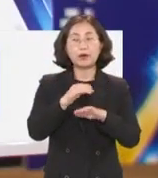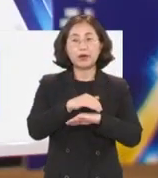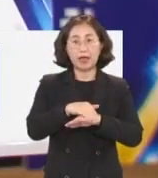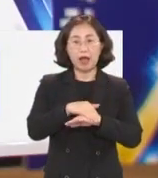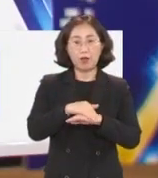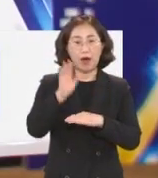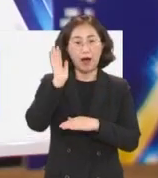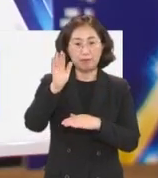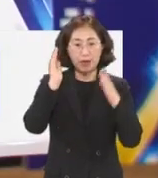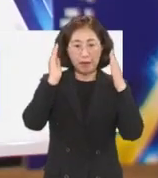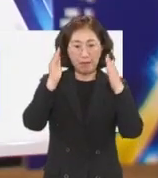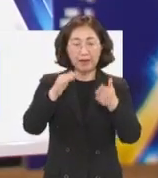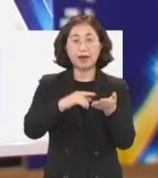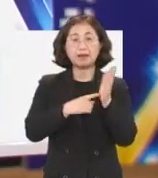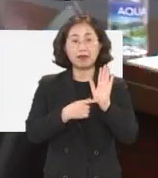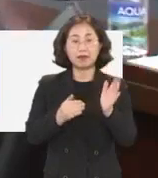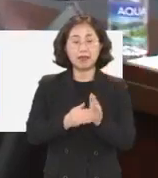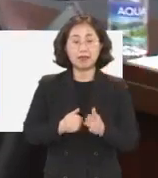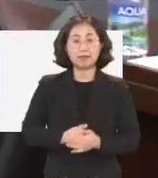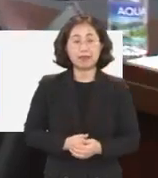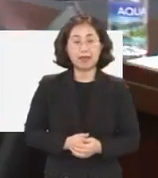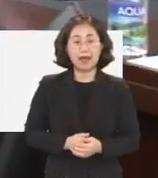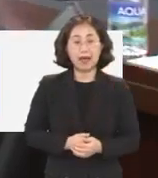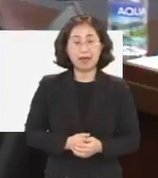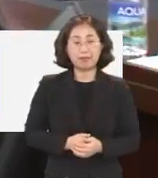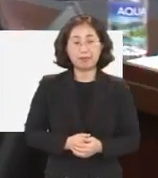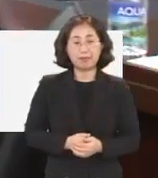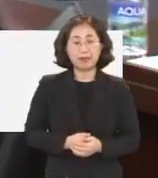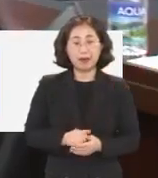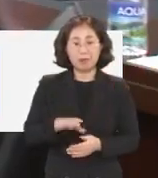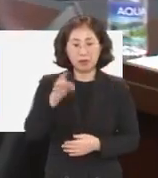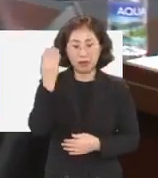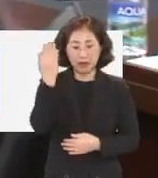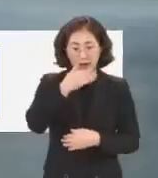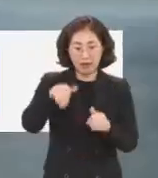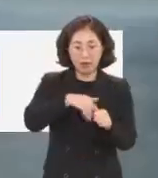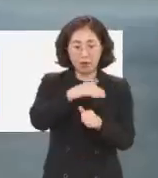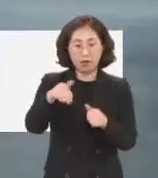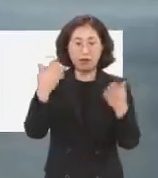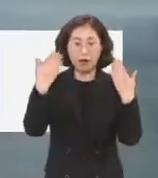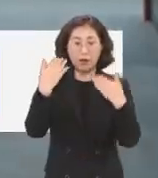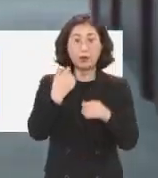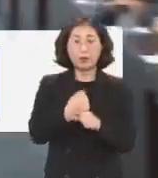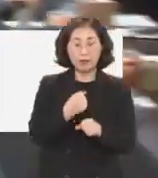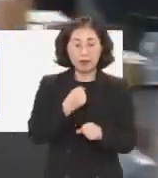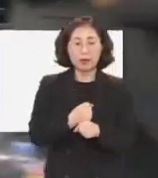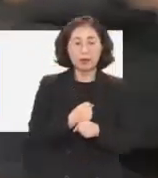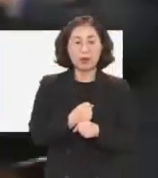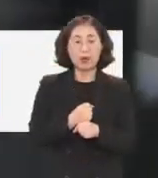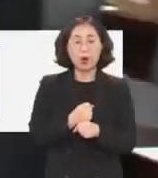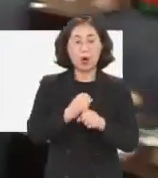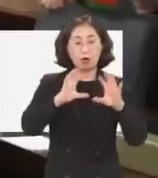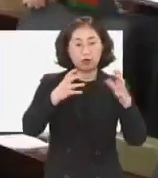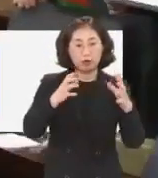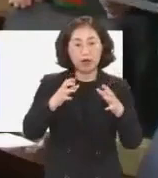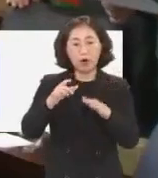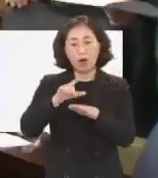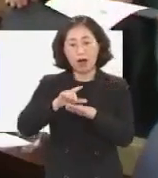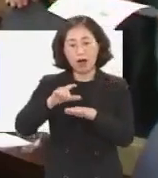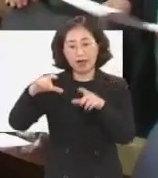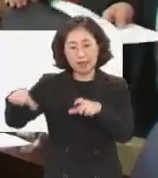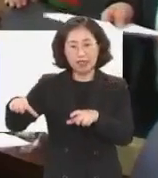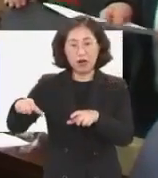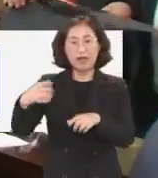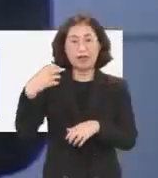운영의 방향을 제시했습니다 이와 관련해 한서대는 먼저 친환경 캠퍼스를 구현하고 나아가 국가와